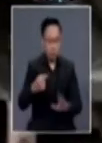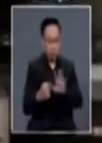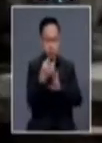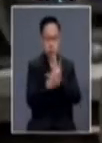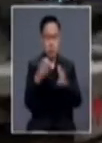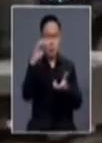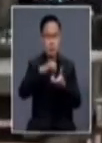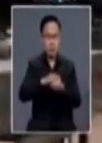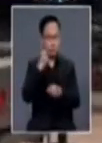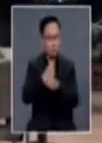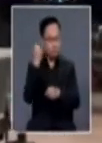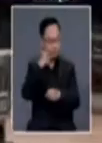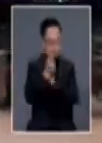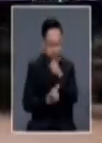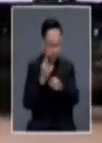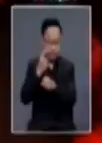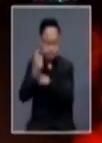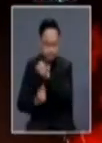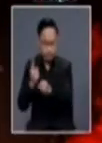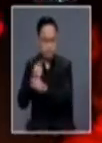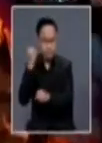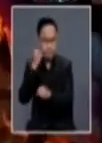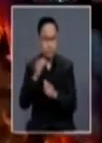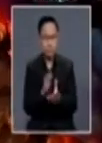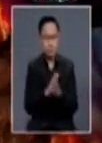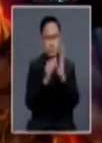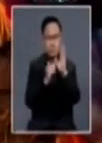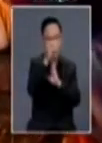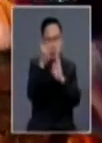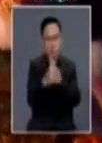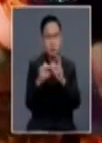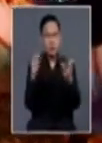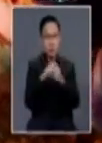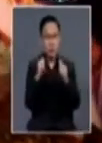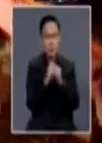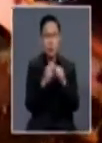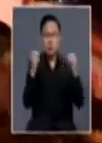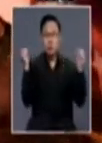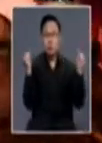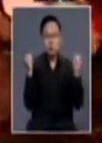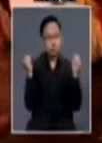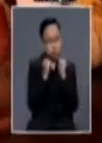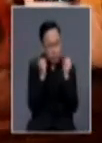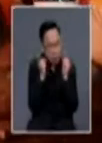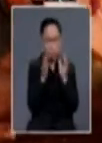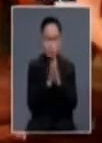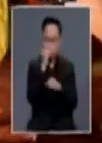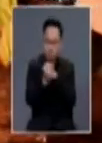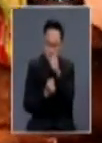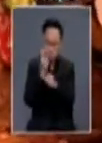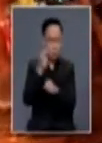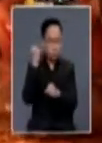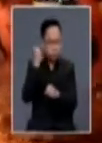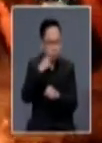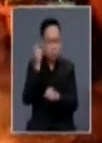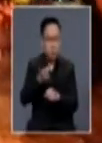ำทุกปีสำหรับในพื้นที่ทางตอนบนและตะวันออกเฉียงเหนือของประเทศมักจะประสบกับปัญหาภัยหนาวในทุกๆปีซึ่ง